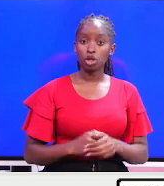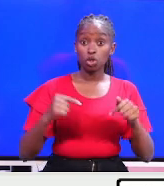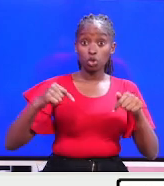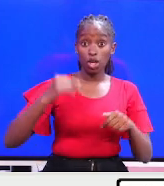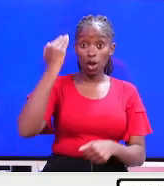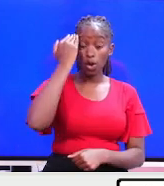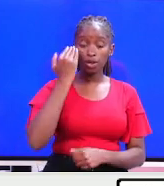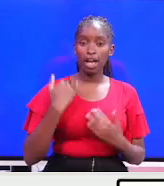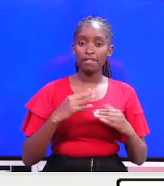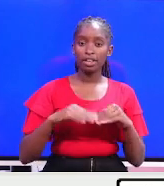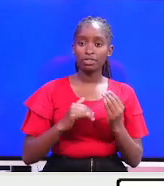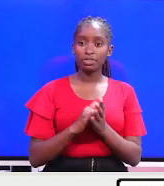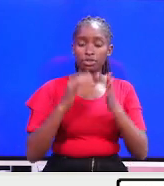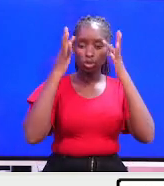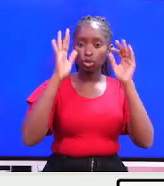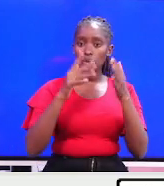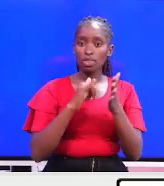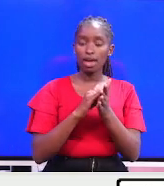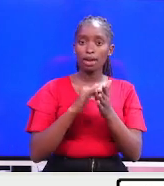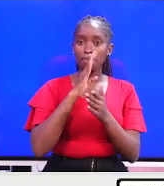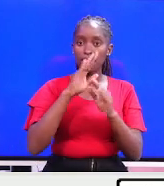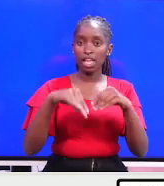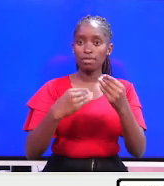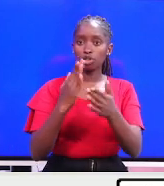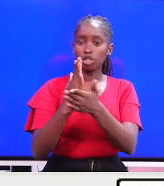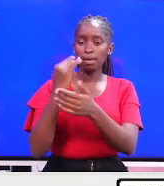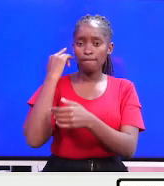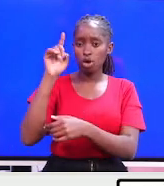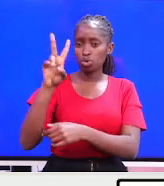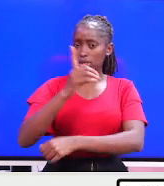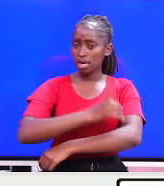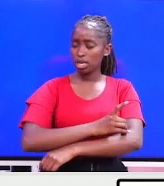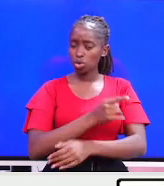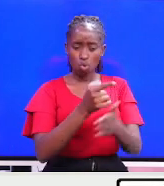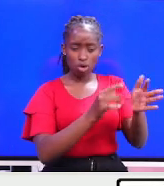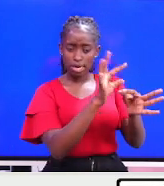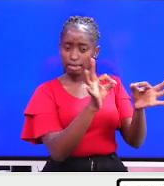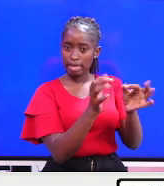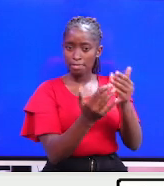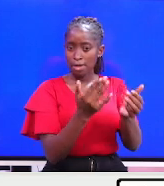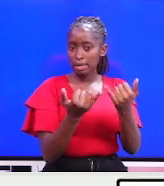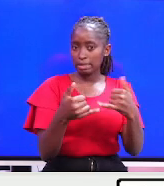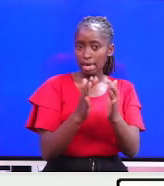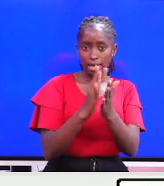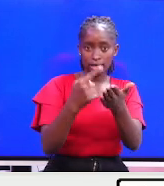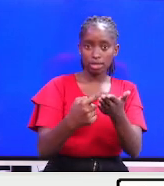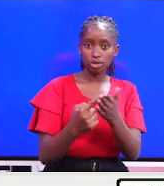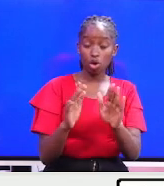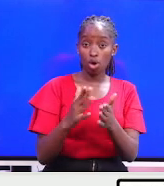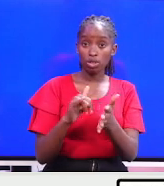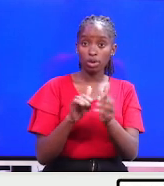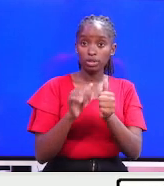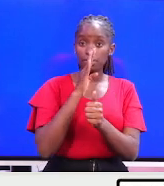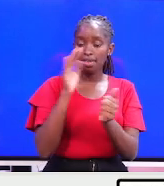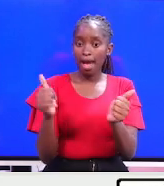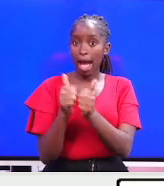kwamba amri ambayo ilikuwa imetolewa iweze kusimamishwa kwa siku mbili hivi. Labda ni nini hasa ambacho mliweza kuambia mahakama na kile ambacho kilitukia